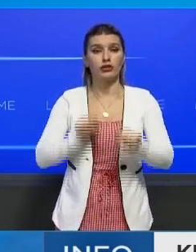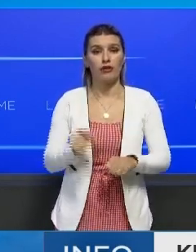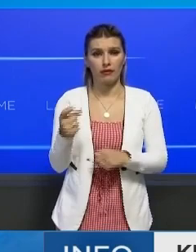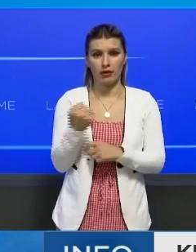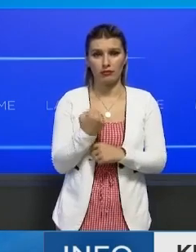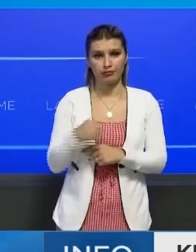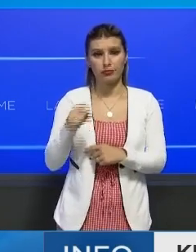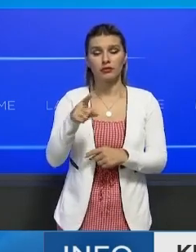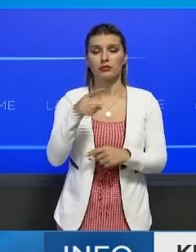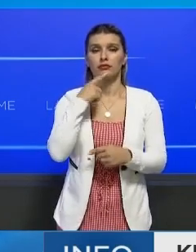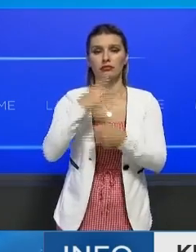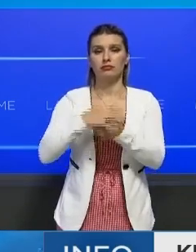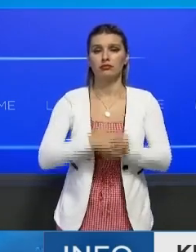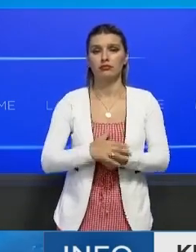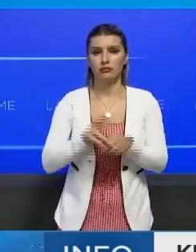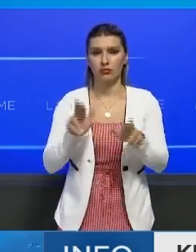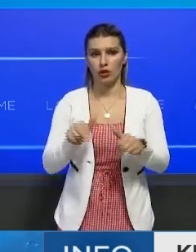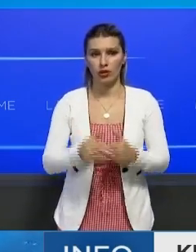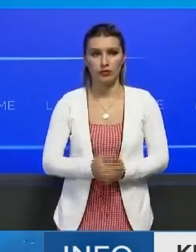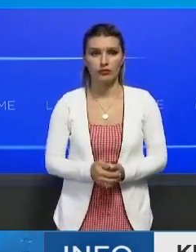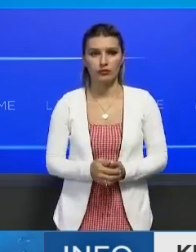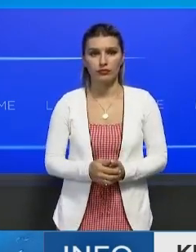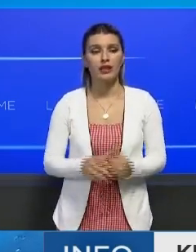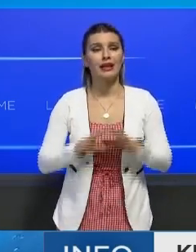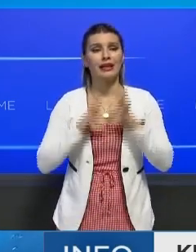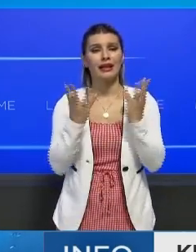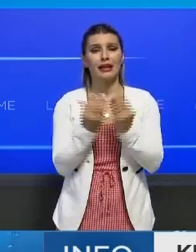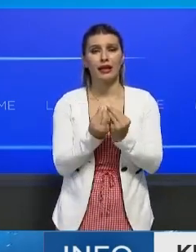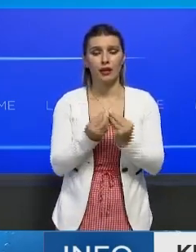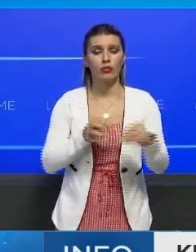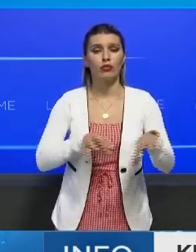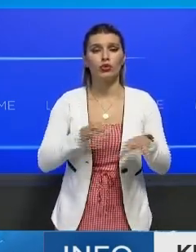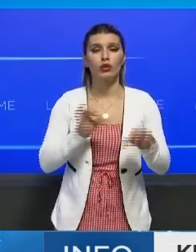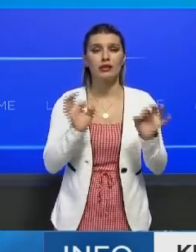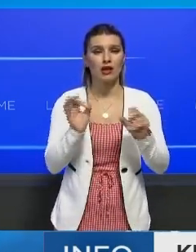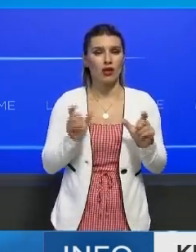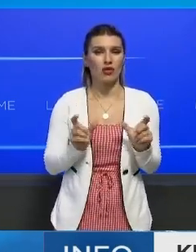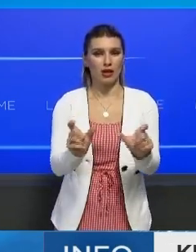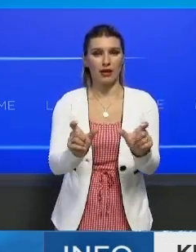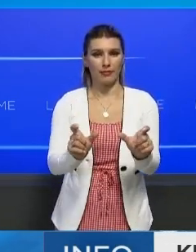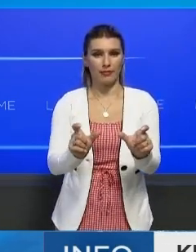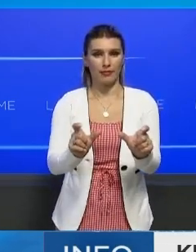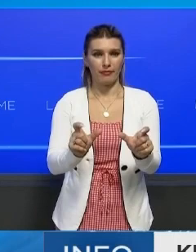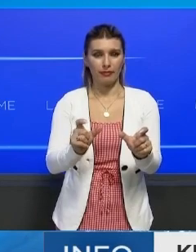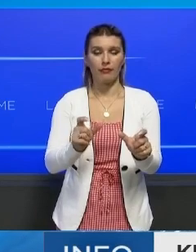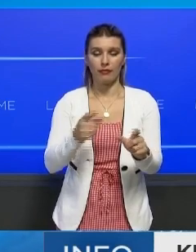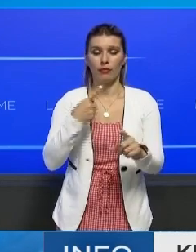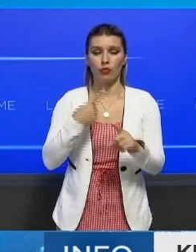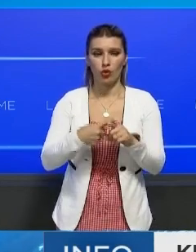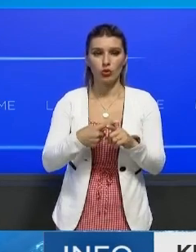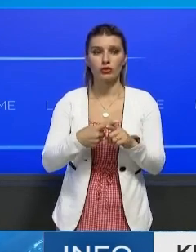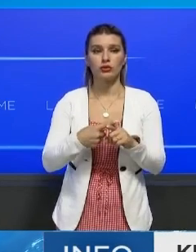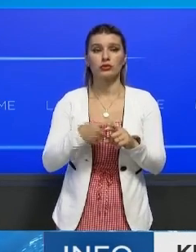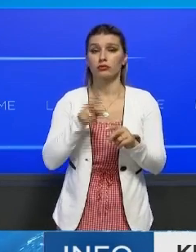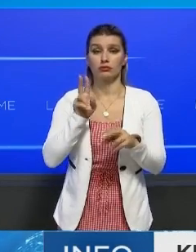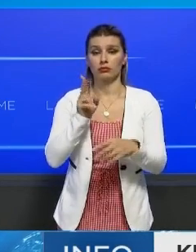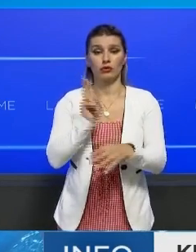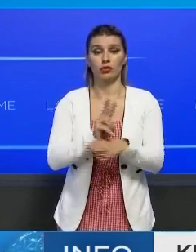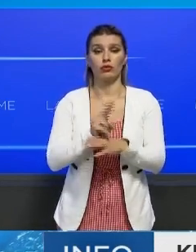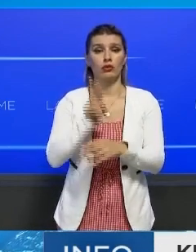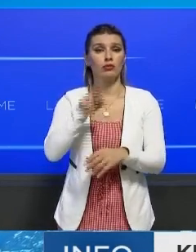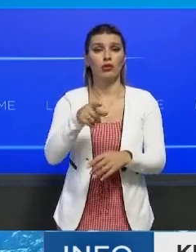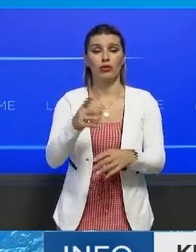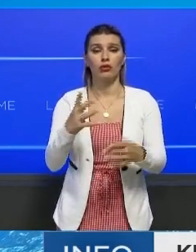është diskriminuese. Se cili punëtori sigurimit e për çdo klinik është e ka mundësinë e infektimit të